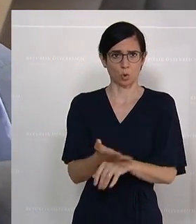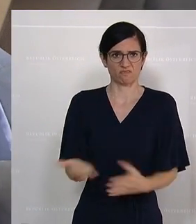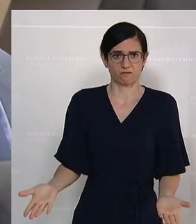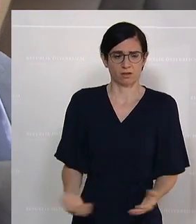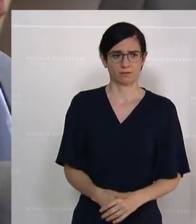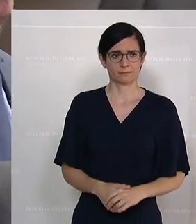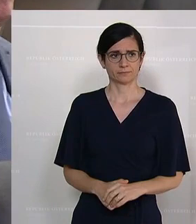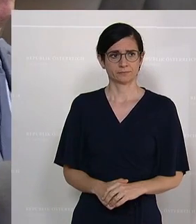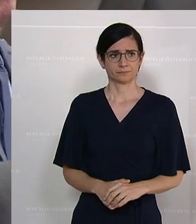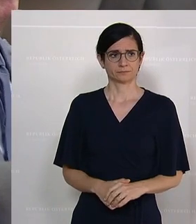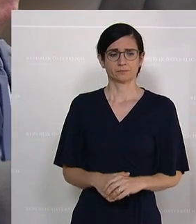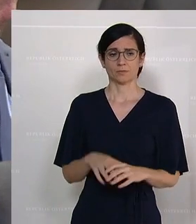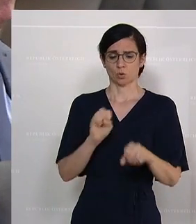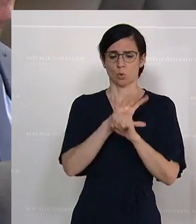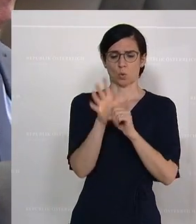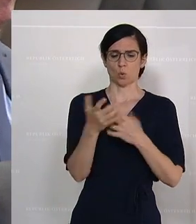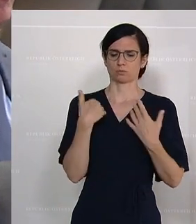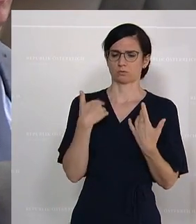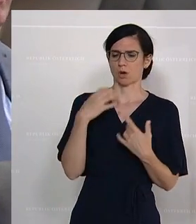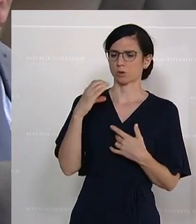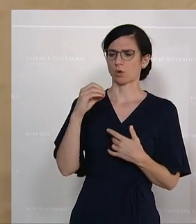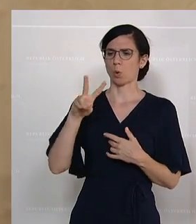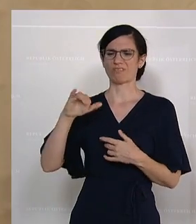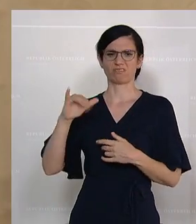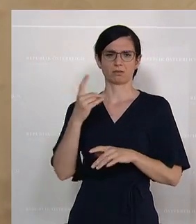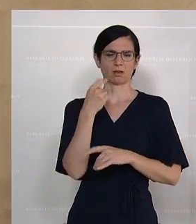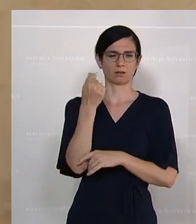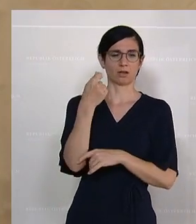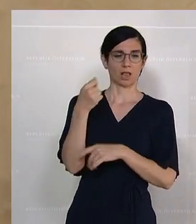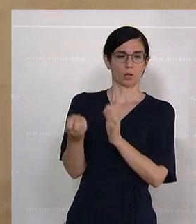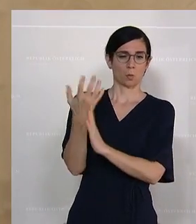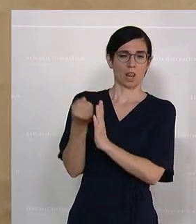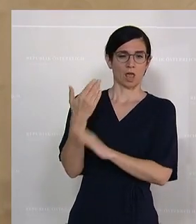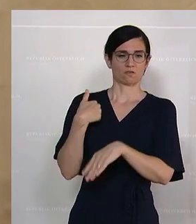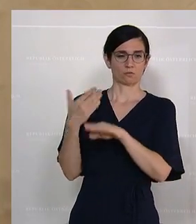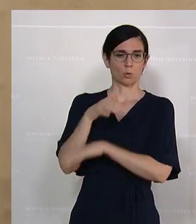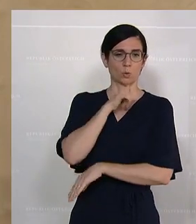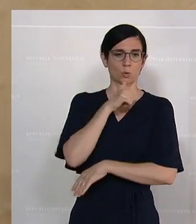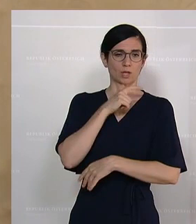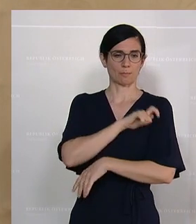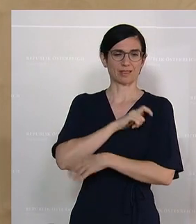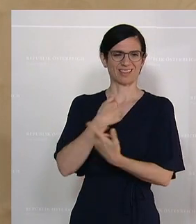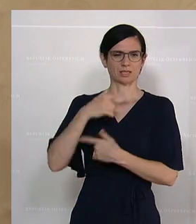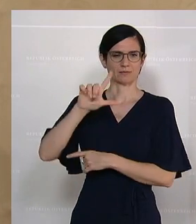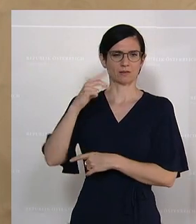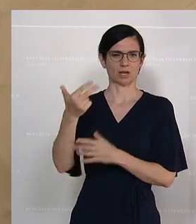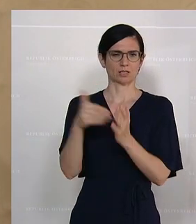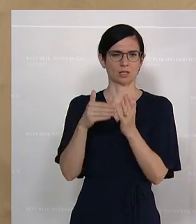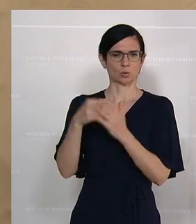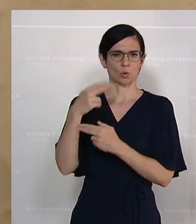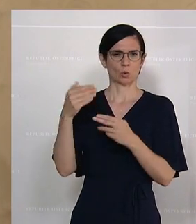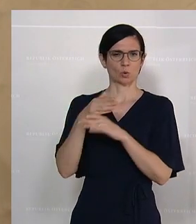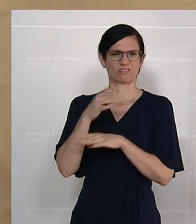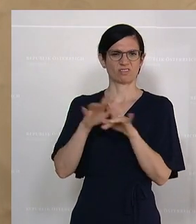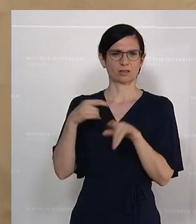aber komisch dürfte überhaupt eine geldquelle für die grünen gewesen sein 32.000 euro in die karl